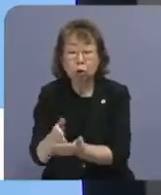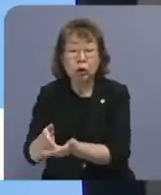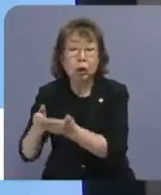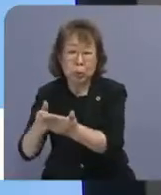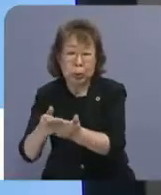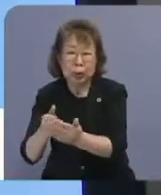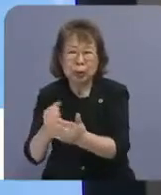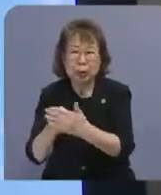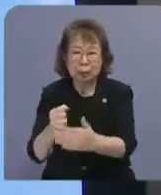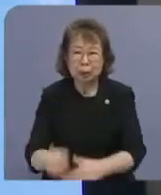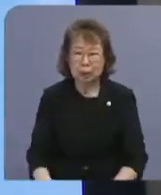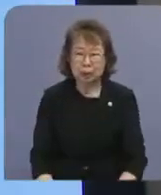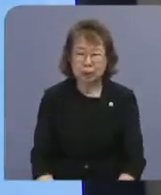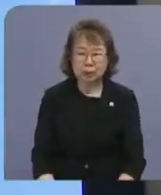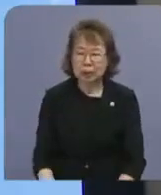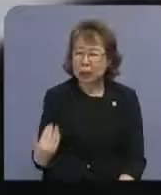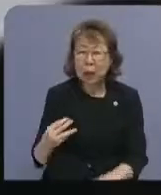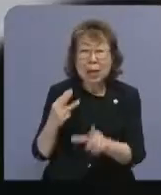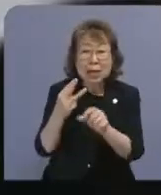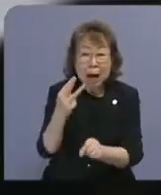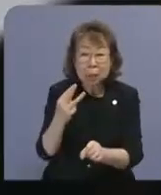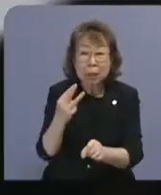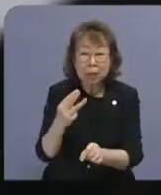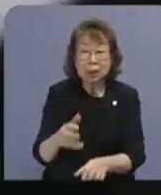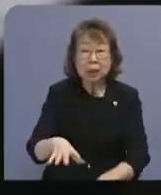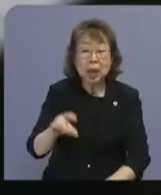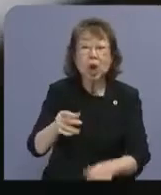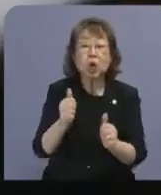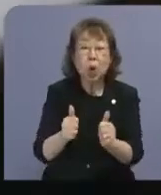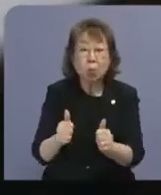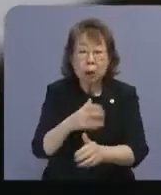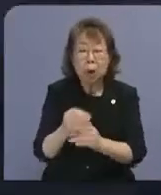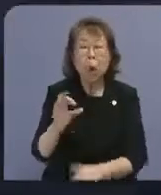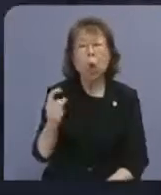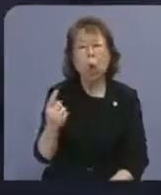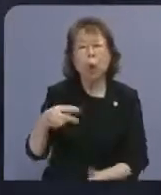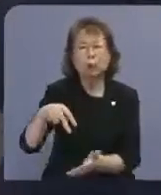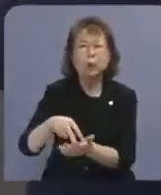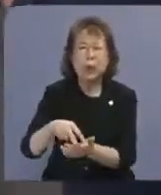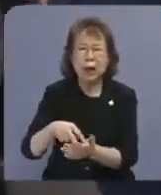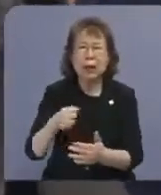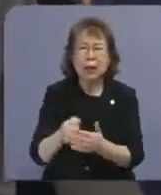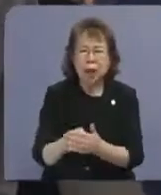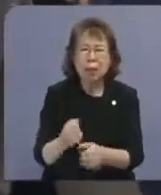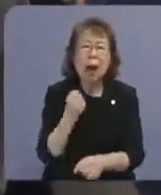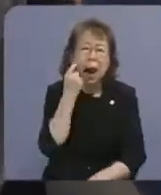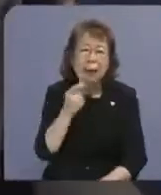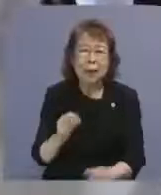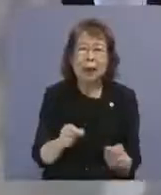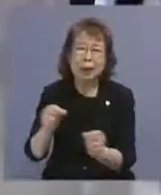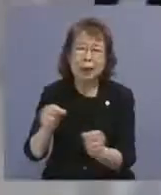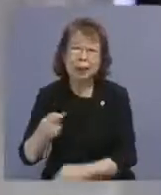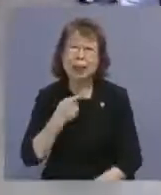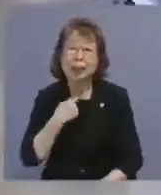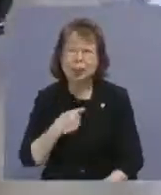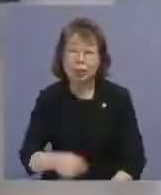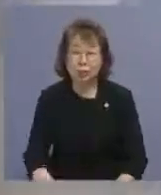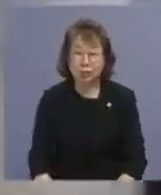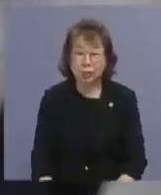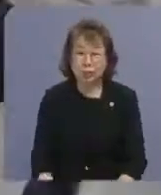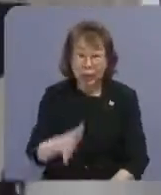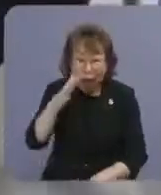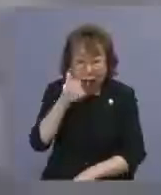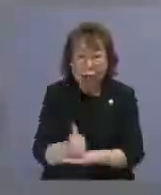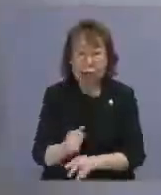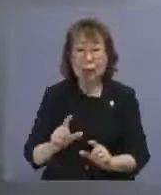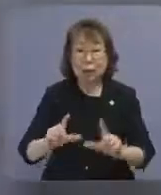때문입니다. 앞서 3월 열릴 예정이던 첫 공판 역시 오 전 시장 측의 요청으로 한 달 연기된 바 있습니다. 결심